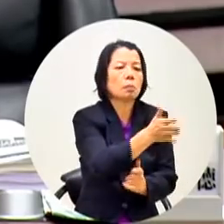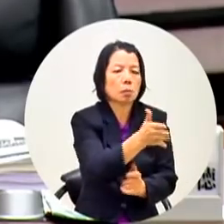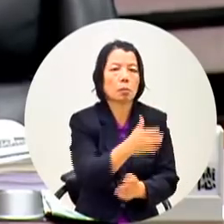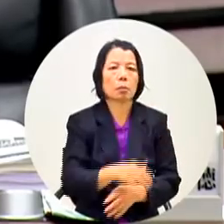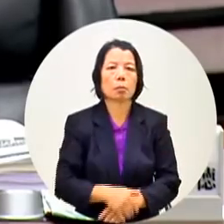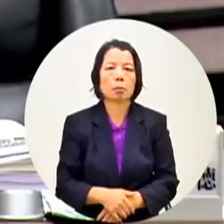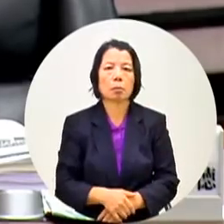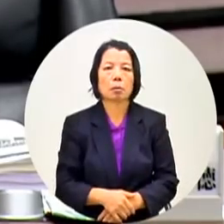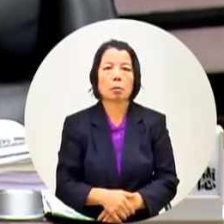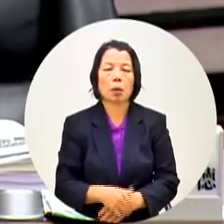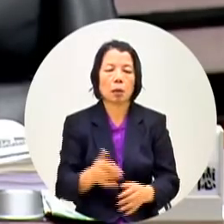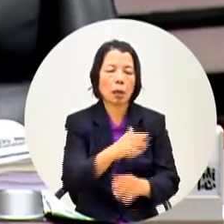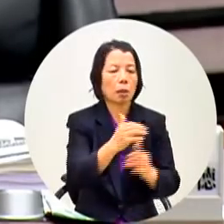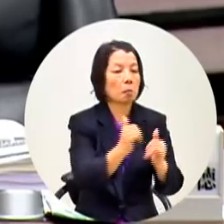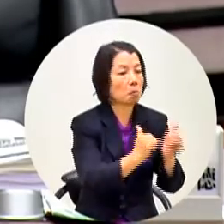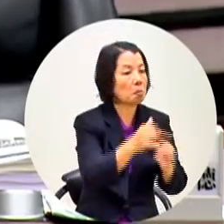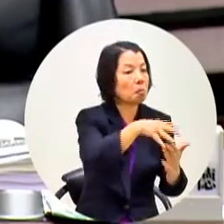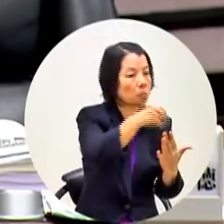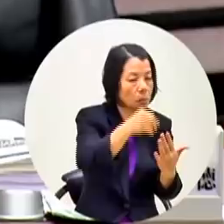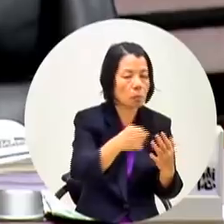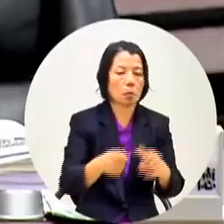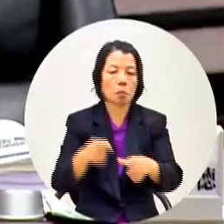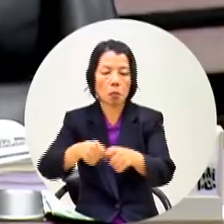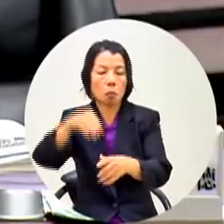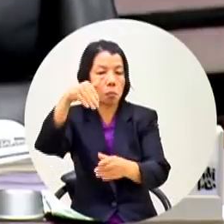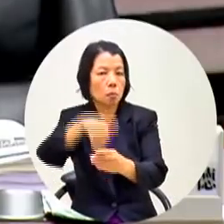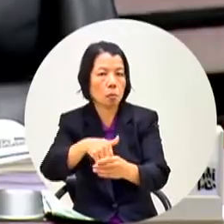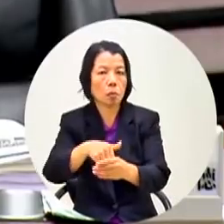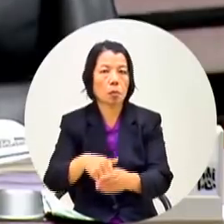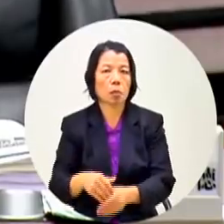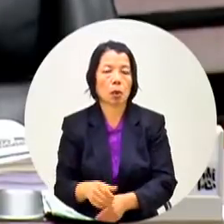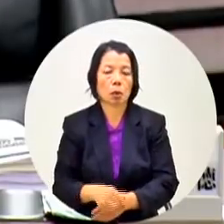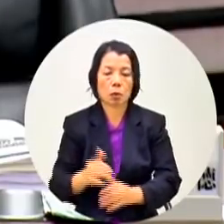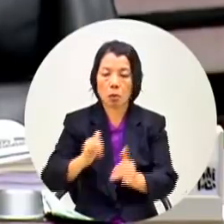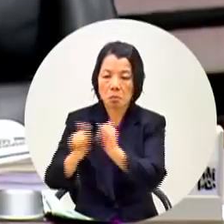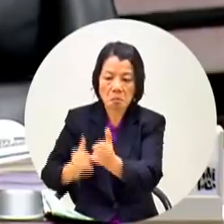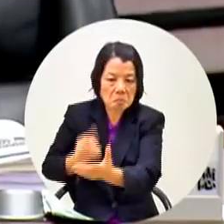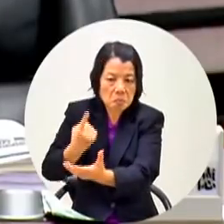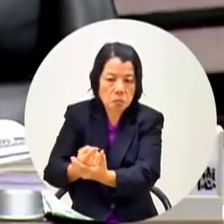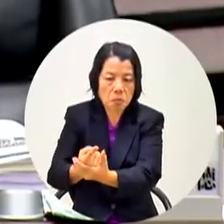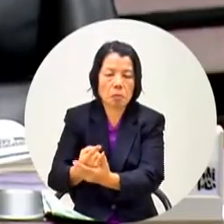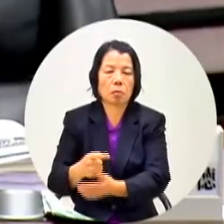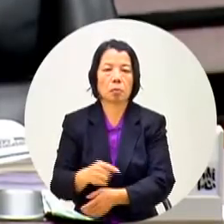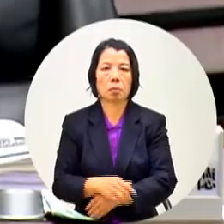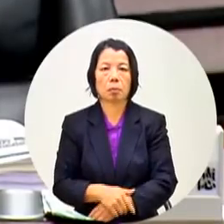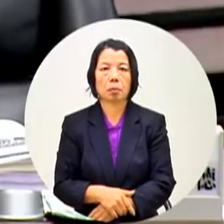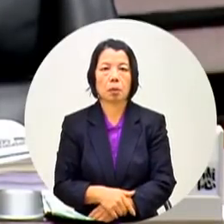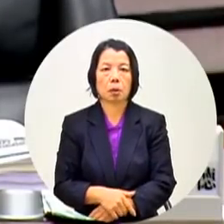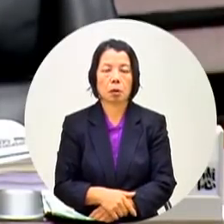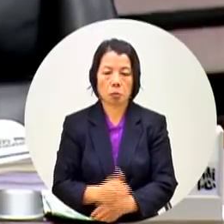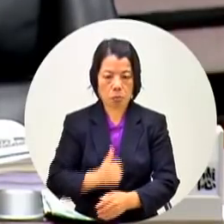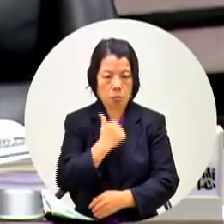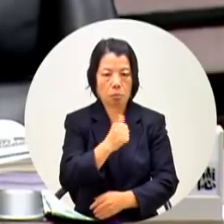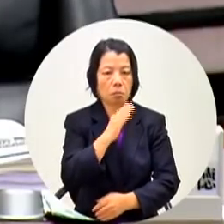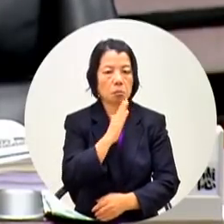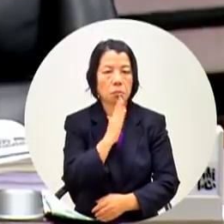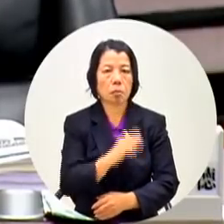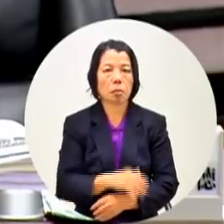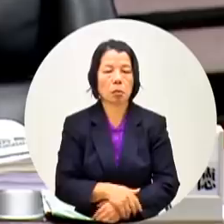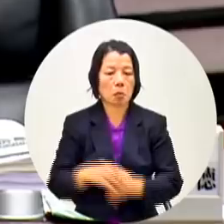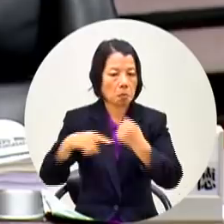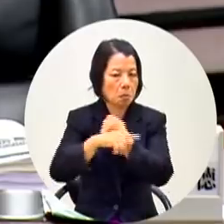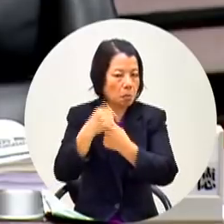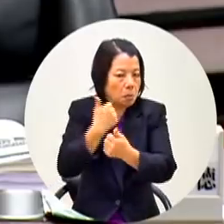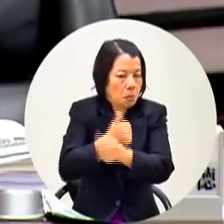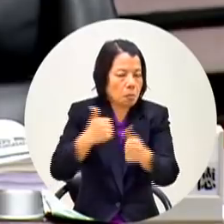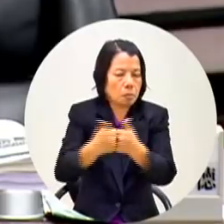投呢？还是要所谓的市民参与呢？公民参与？这个是真的是我想的是研考会要伤脑筋的。如果说政府是